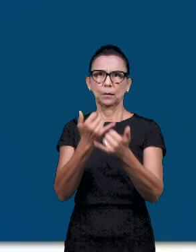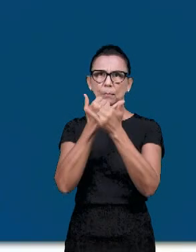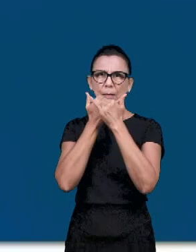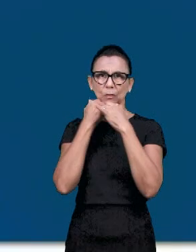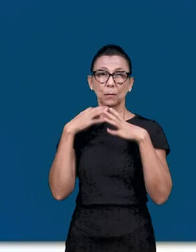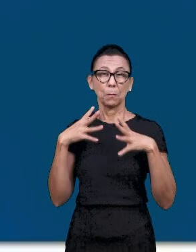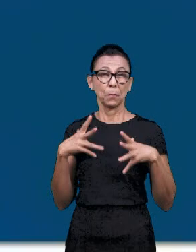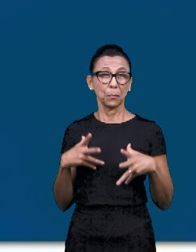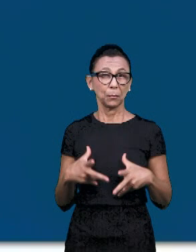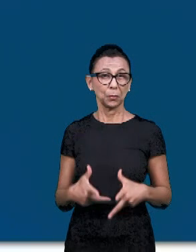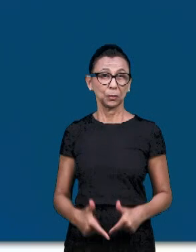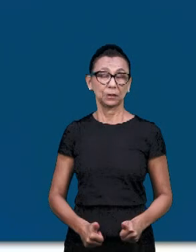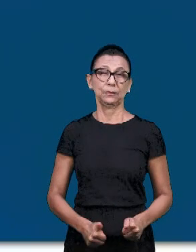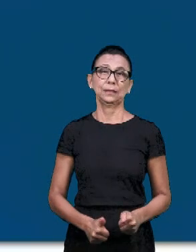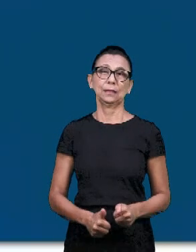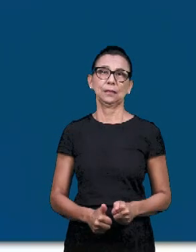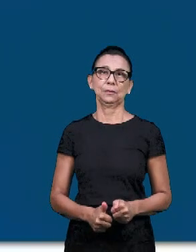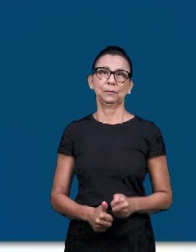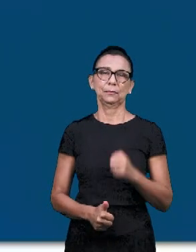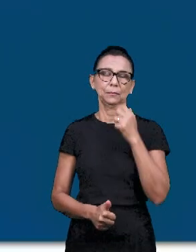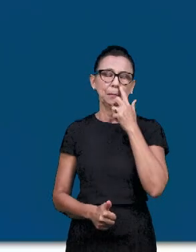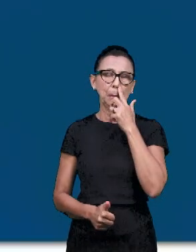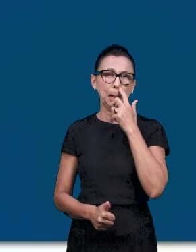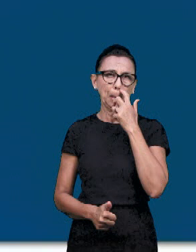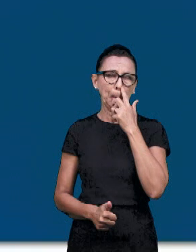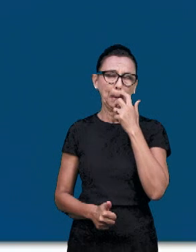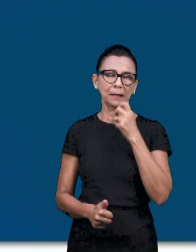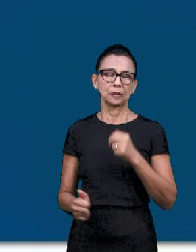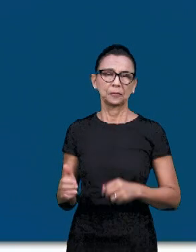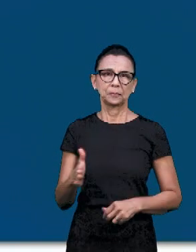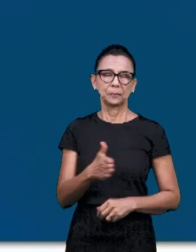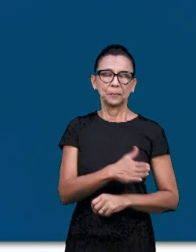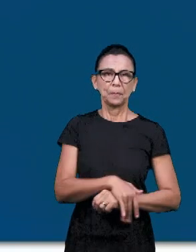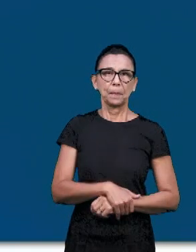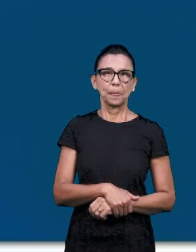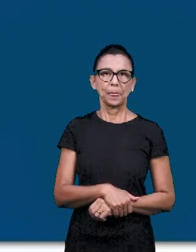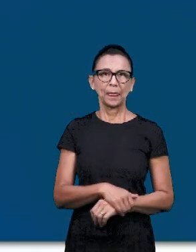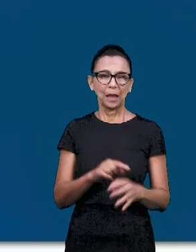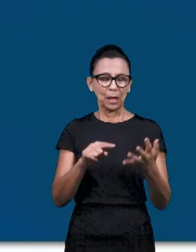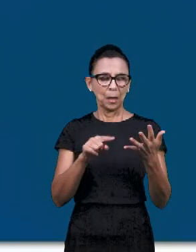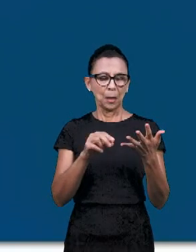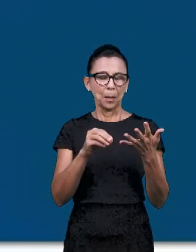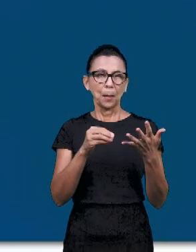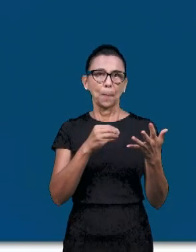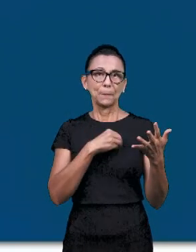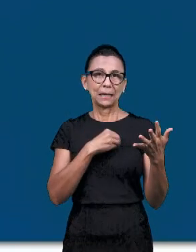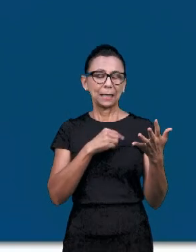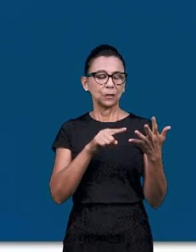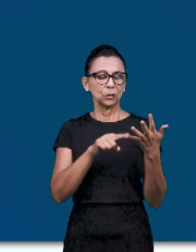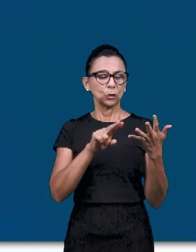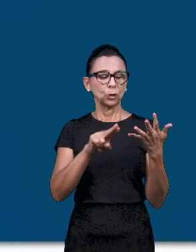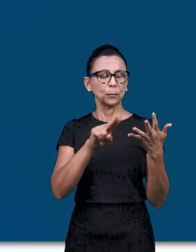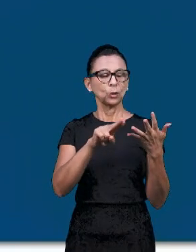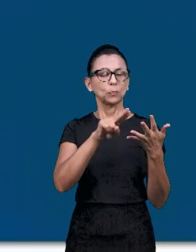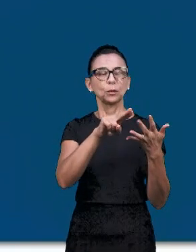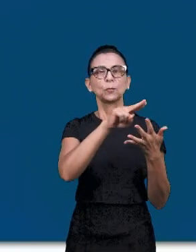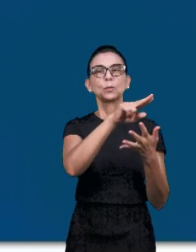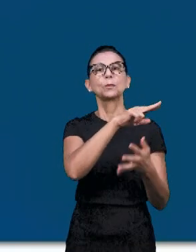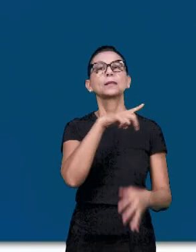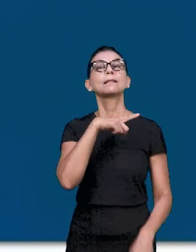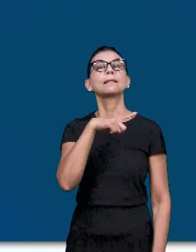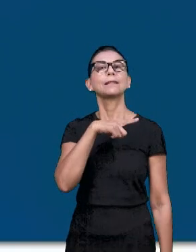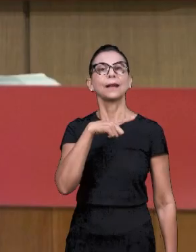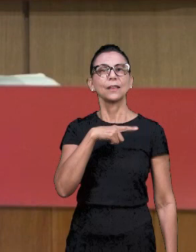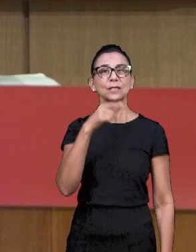исповедуем грехи наши, то Бог, будучи верен и праведен, простит нам грехи наши, очистит нас от всякой неправды. Но когда